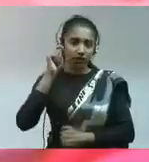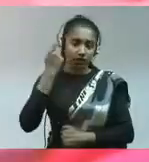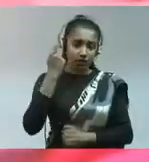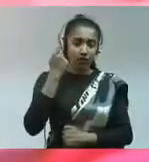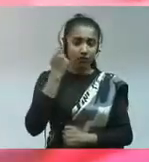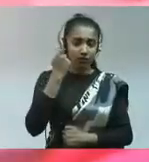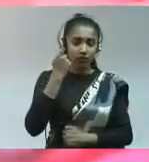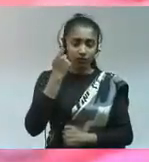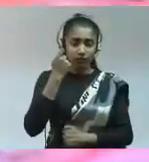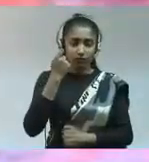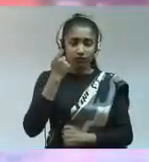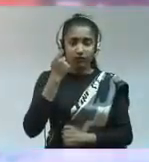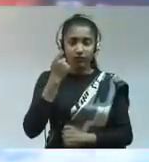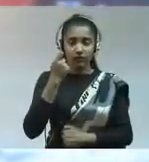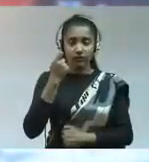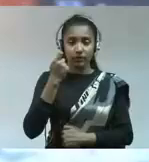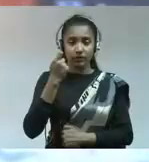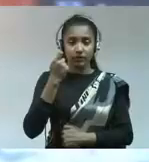ජයග්‍රහණය කිරීමට